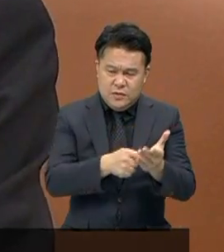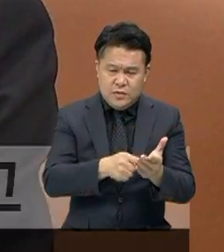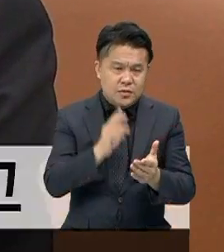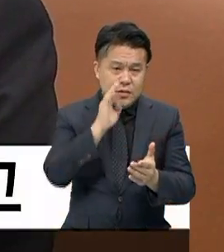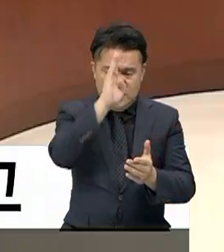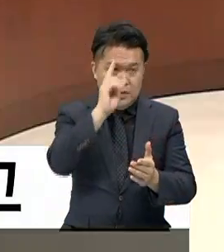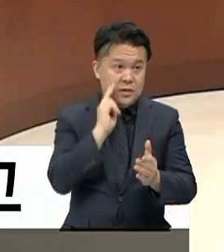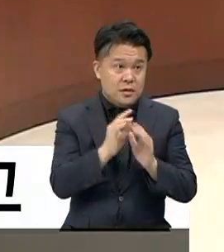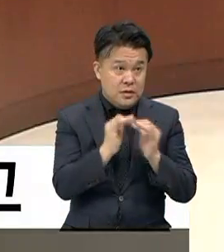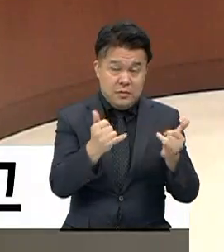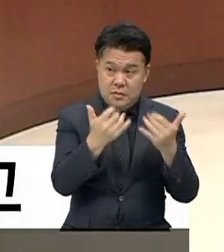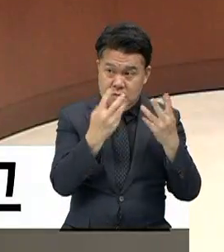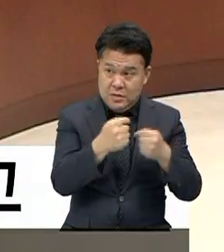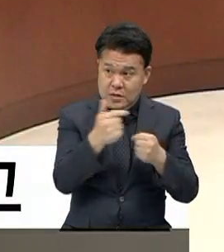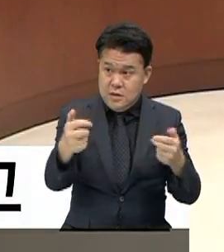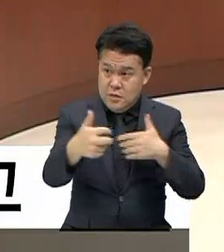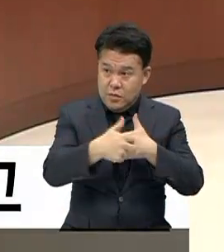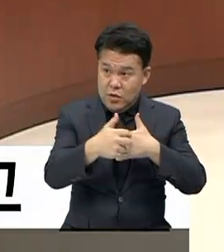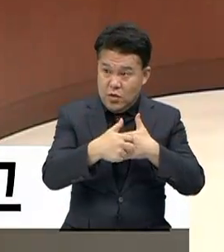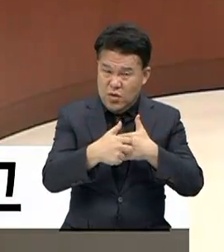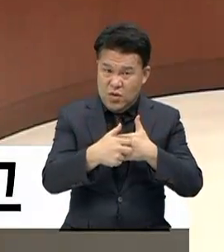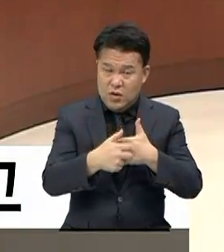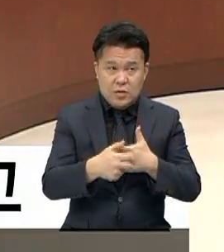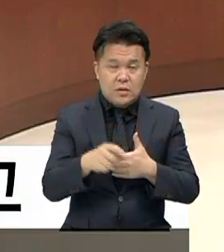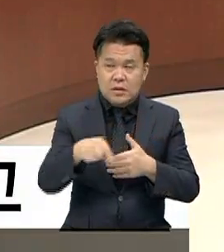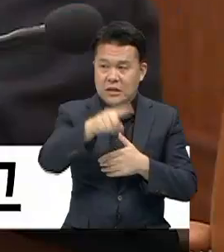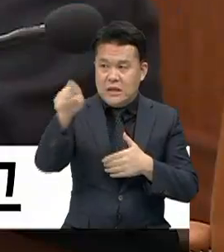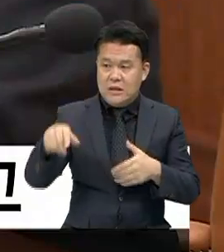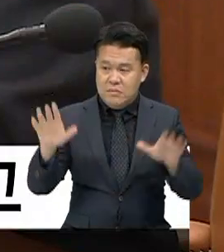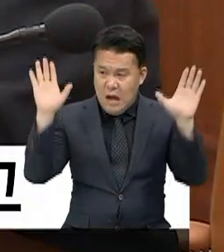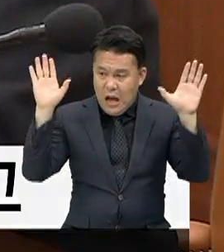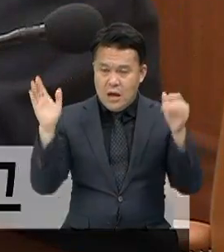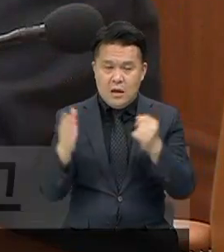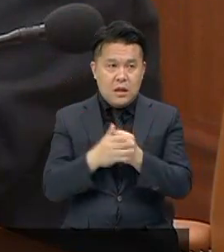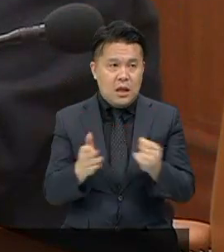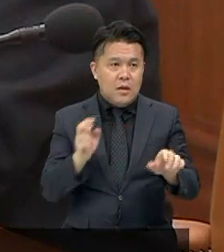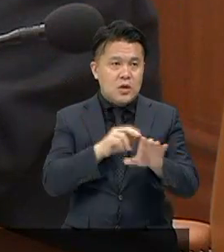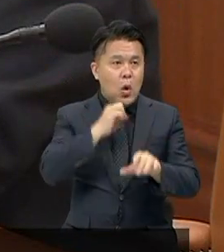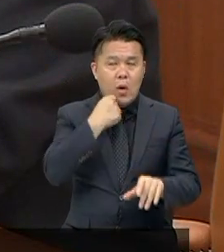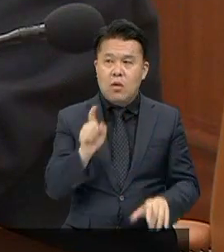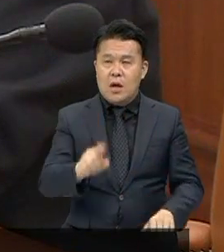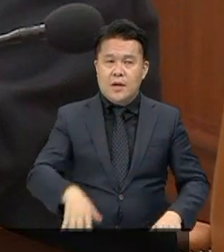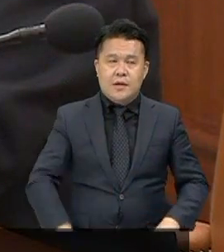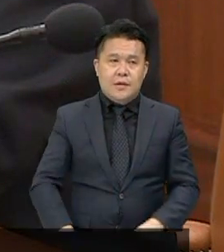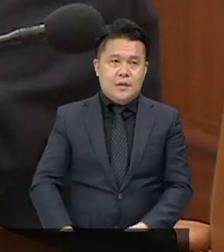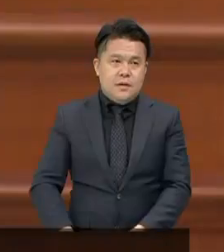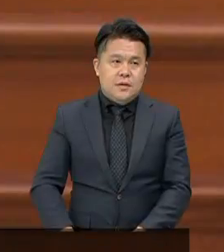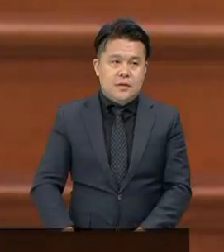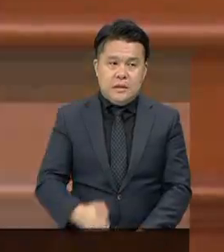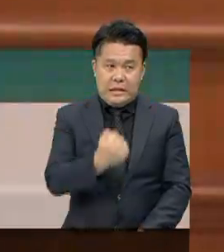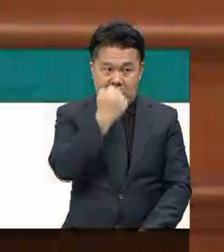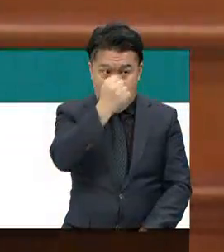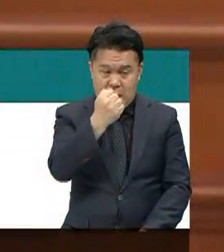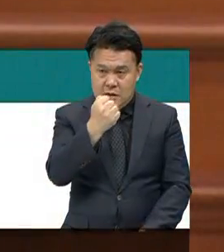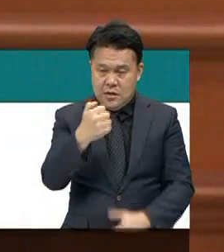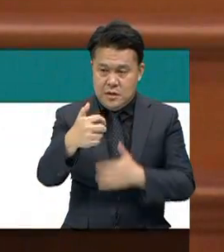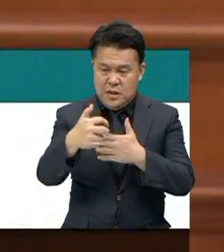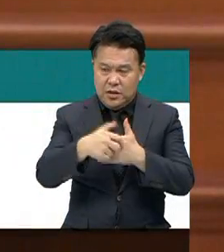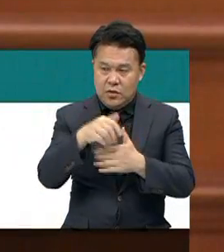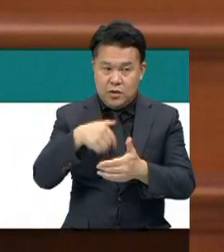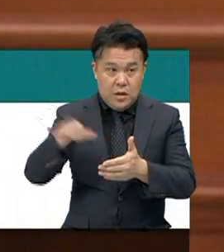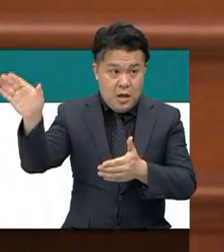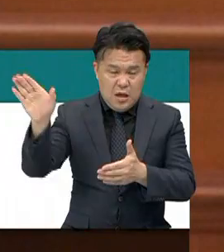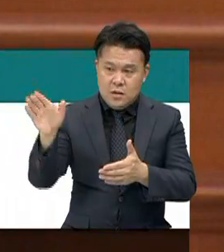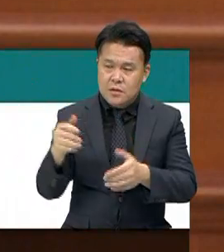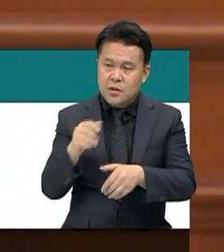많은 대형병원에서 진료 손발이 묶인 상황이라면서 이렇게 말했습니다. 무단으로 현장을 떠난